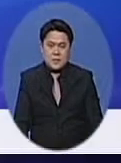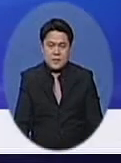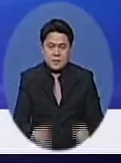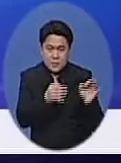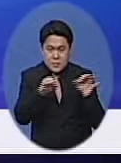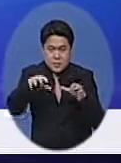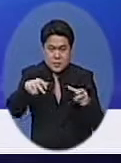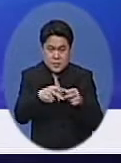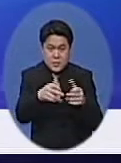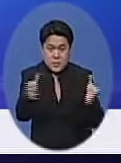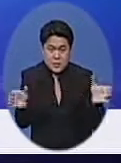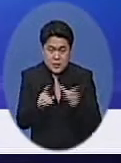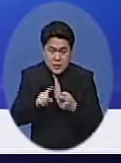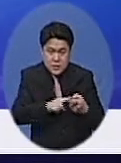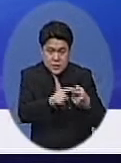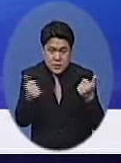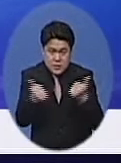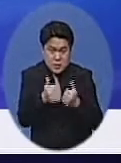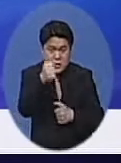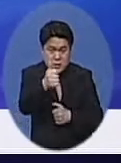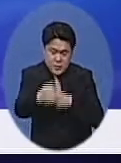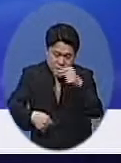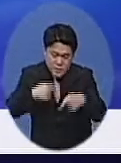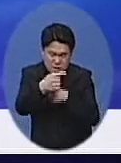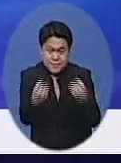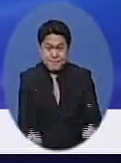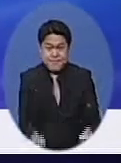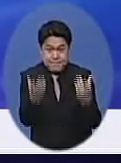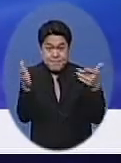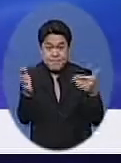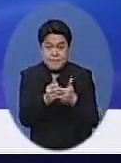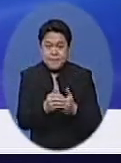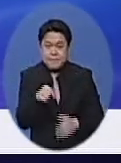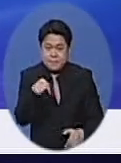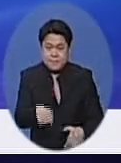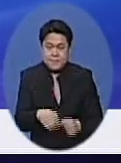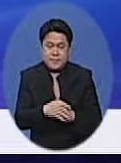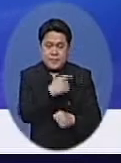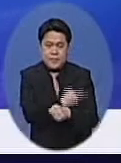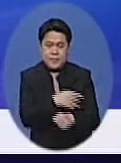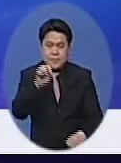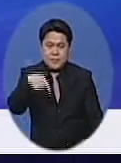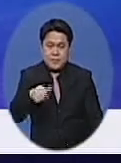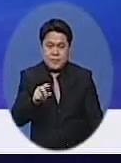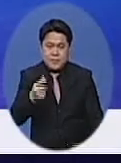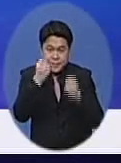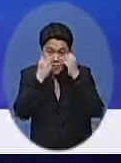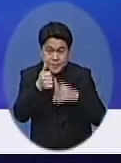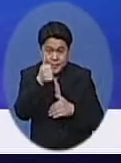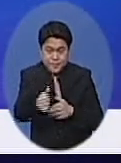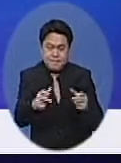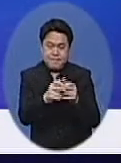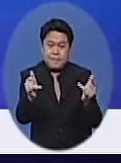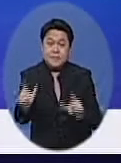김해시 장애인단체연합회 회장 이임식과 취임식이 열렸습니다. 이 자리에서 권우연 신임 회장은